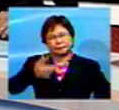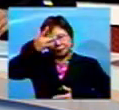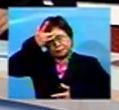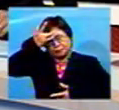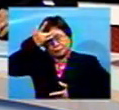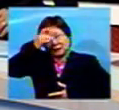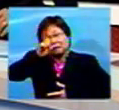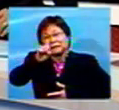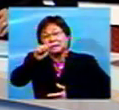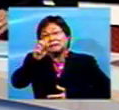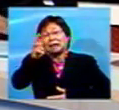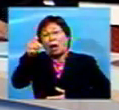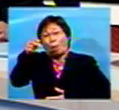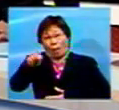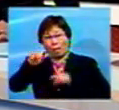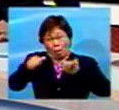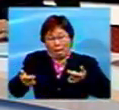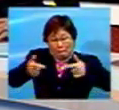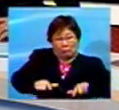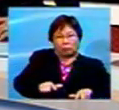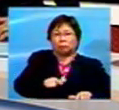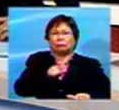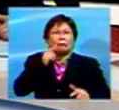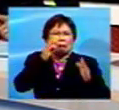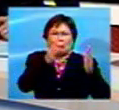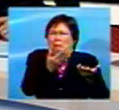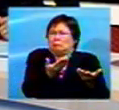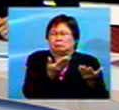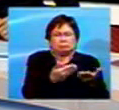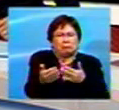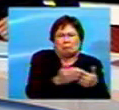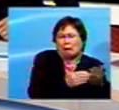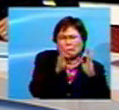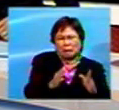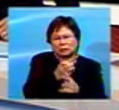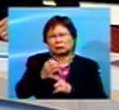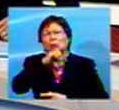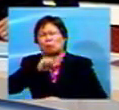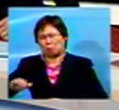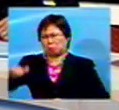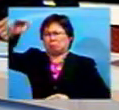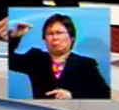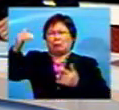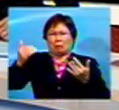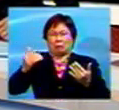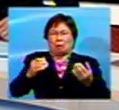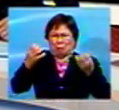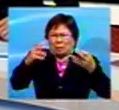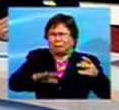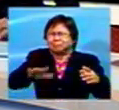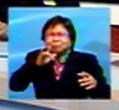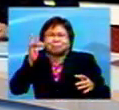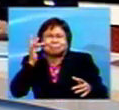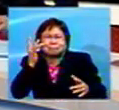Penyakit sawan atau epilepsi boleh berlaku tanpa mengira bangsa dan peringkat umur. Malah sehingga kini masih ramai yang cetek pengetahuan